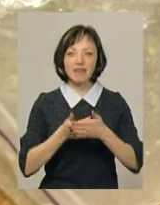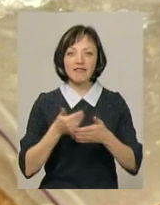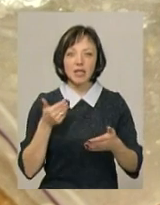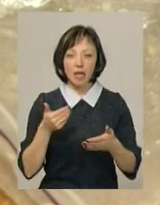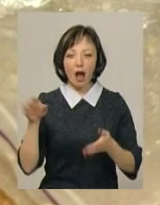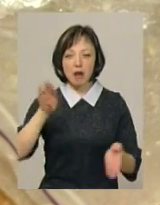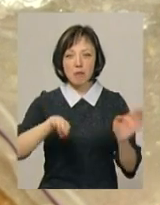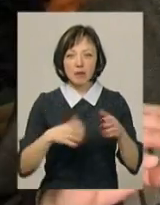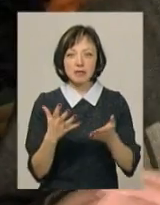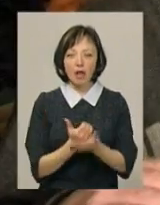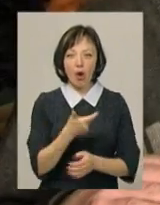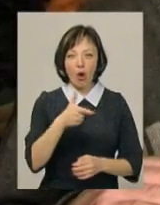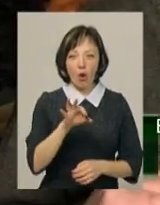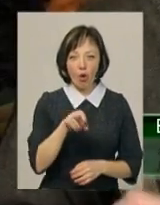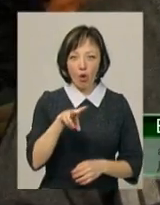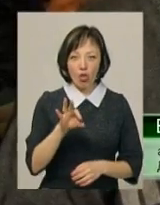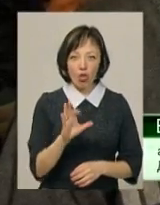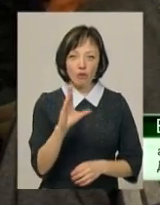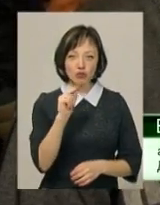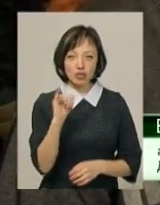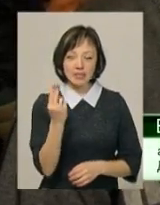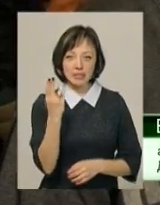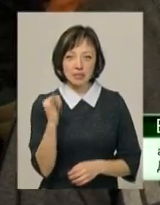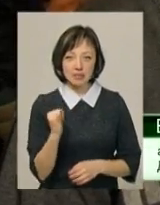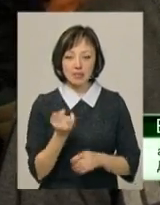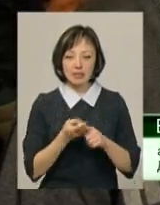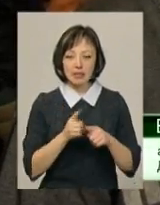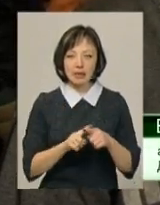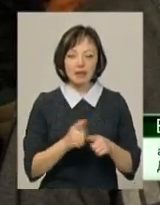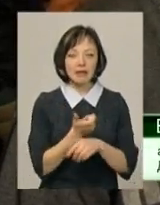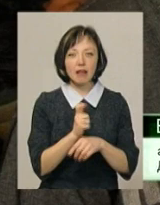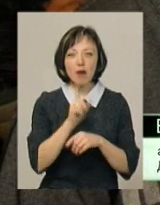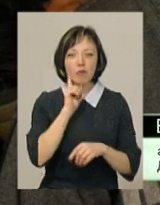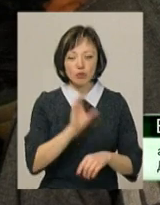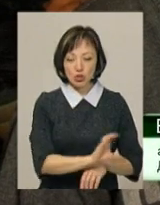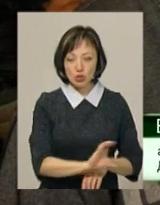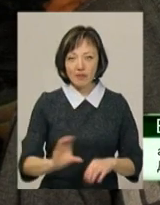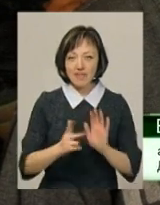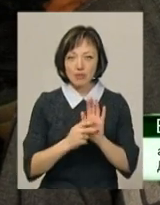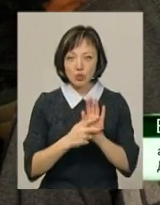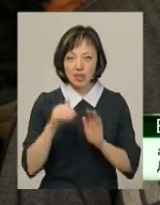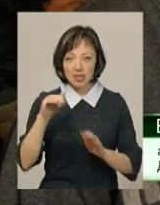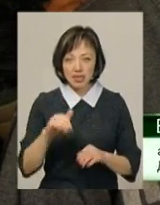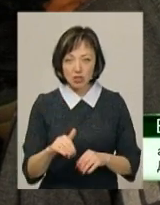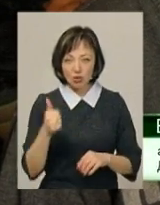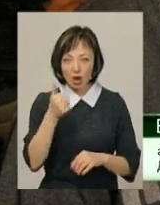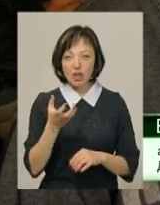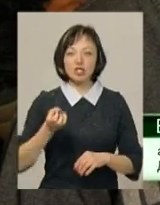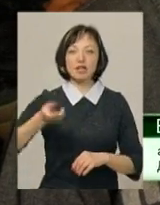час в Головчинці. Наймолодші слої 800 тисяч років, найдавніші